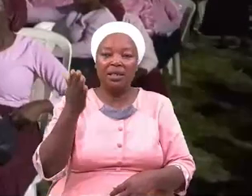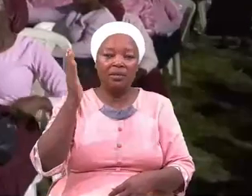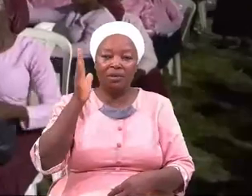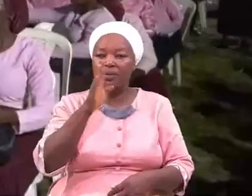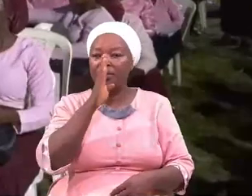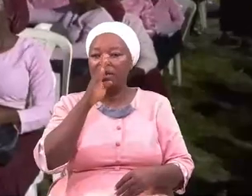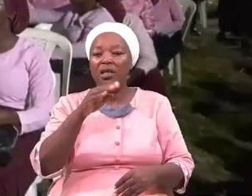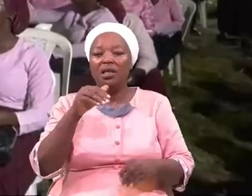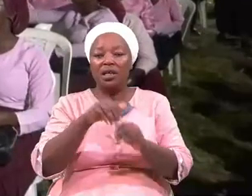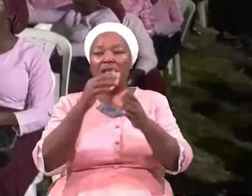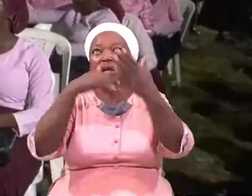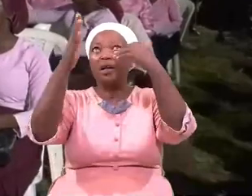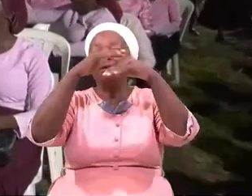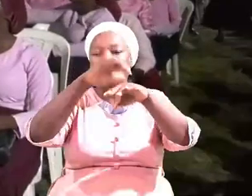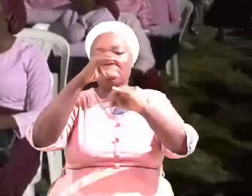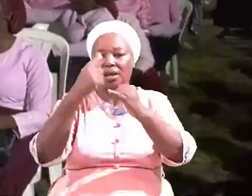il y aura le ciel enfin.